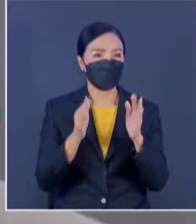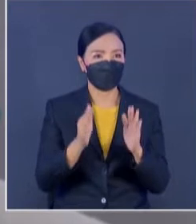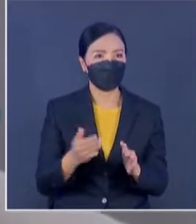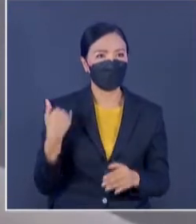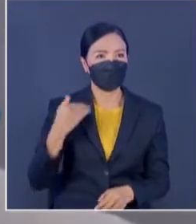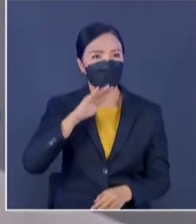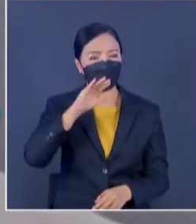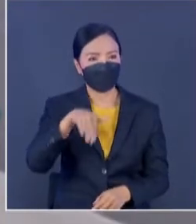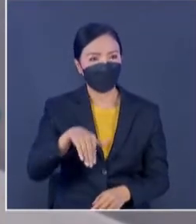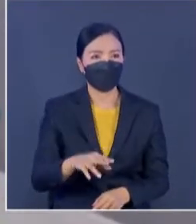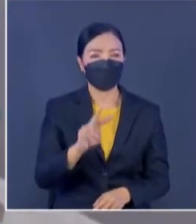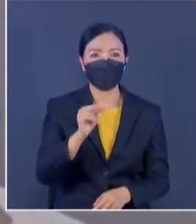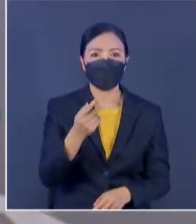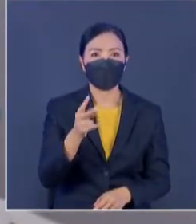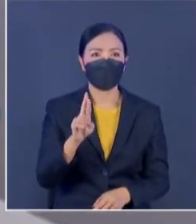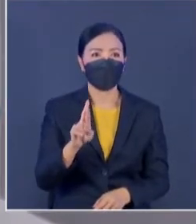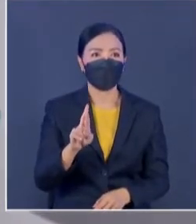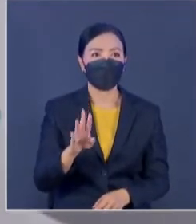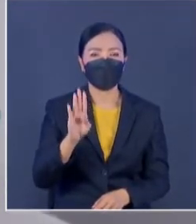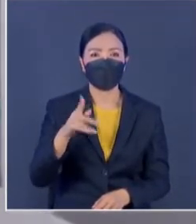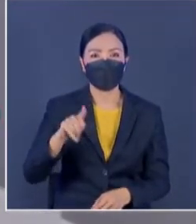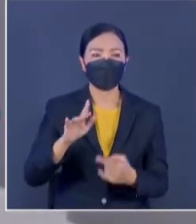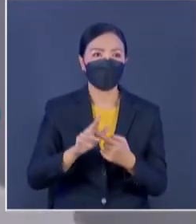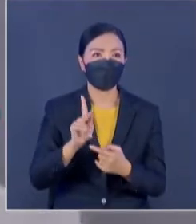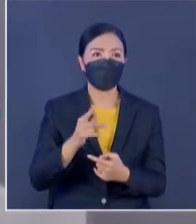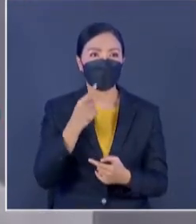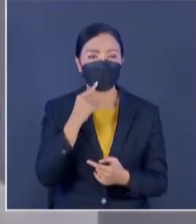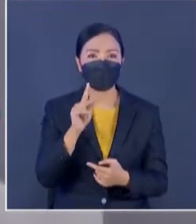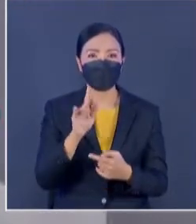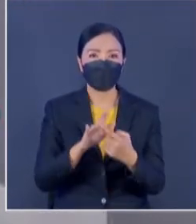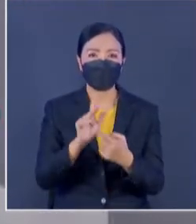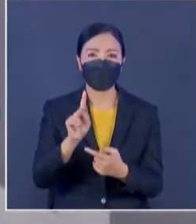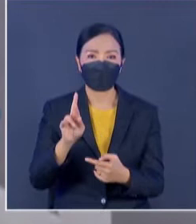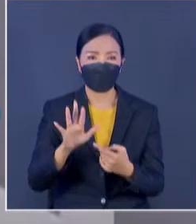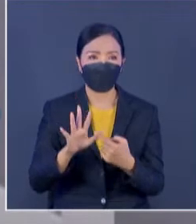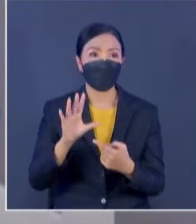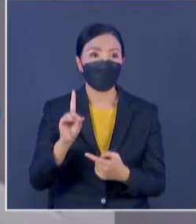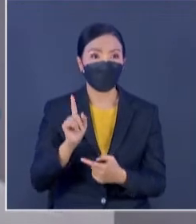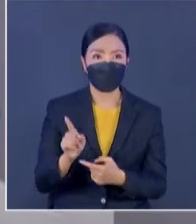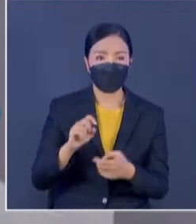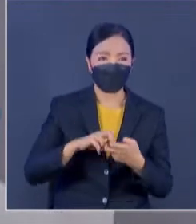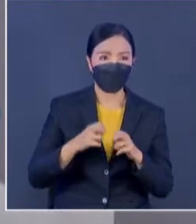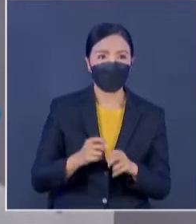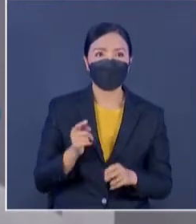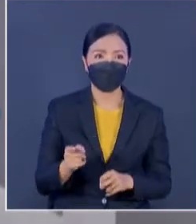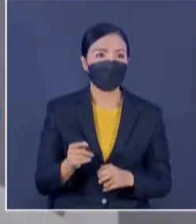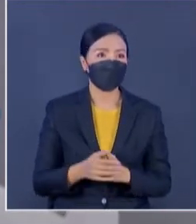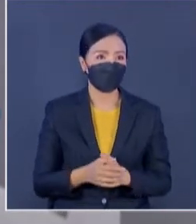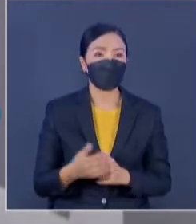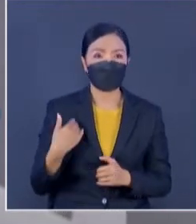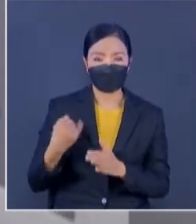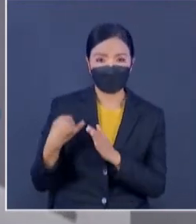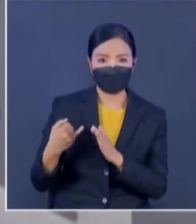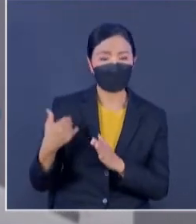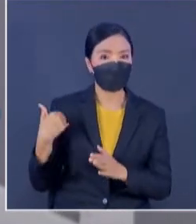าจะต้องเข้ามาดูเรื่องของพรบในการควบคุมอาคารว่าประเด็นที่เกิดขึ้นนี้เหตุการณ์ที่เกิดขึ้นนี้เนี่ยถือว่ายังมีความ